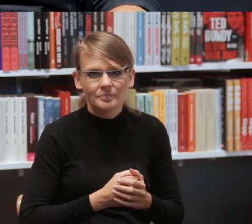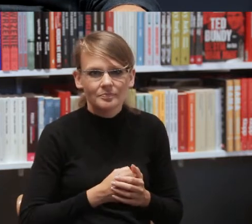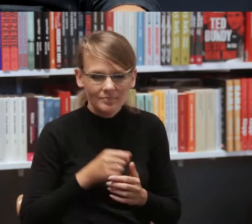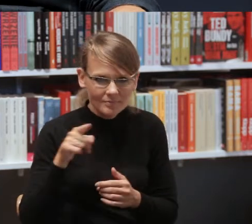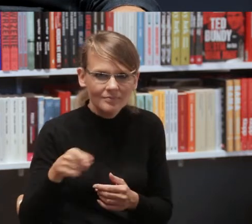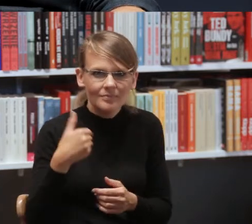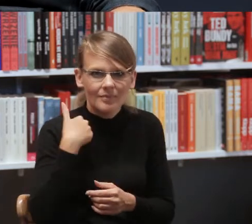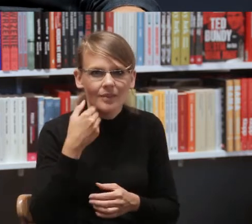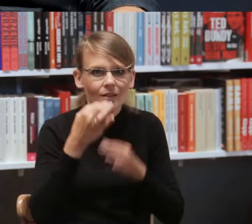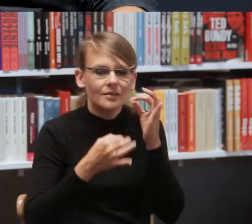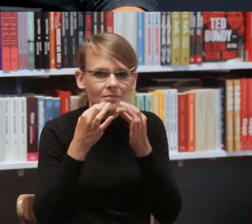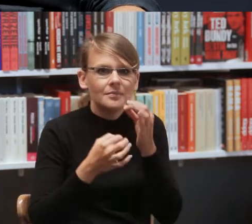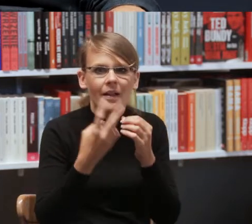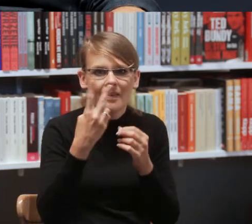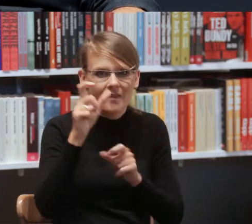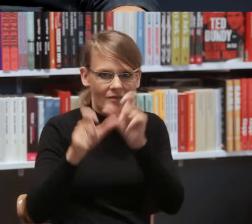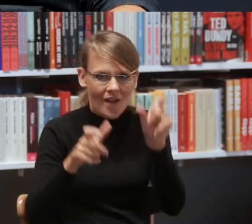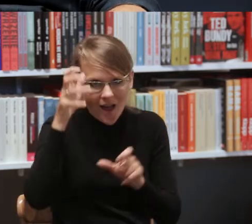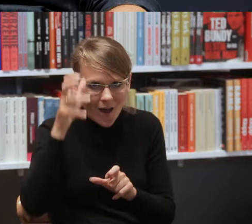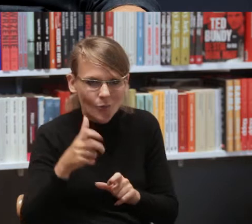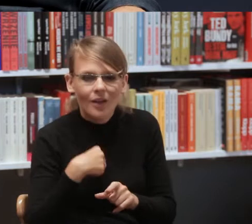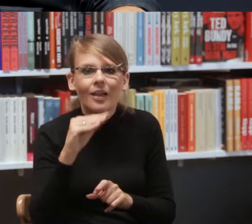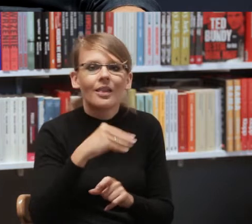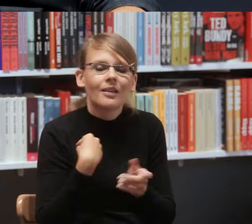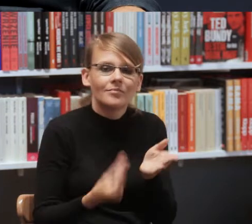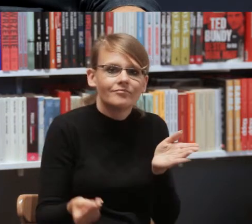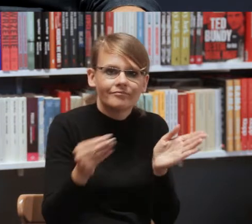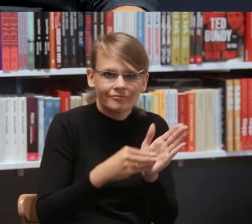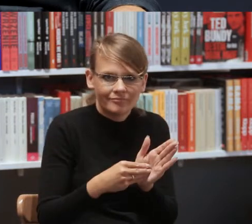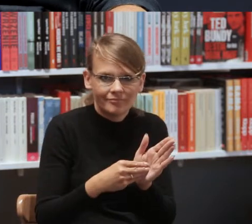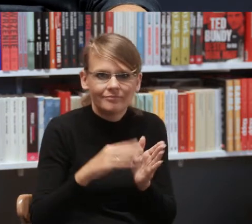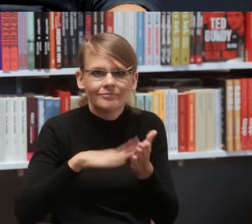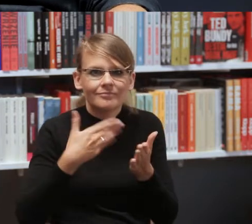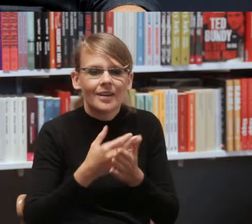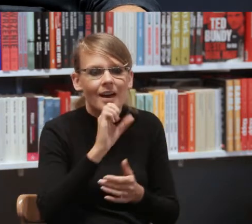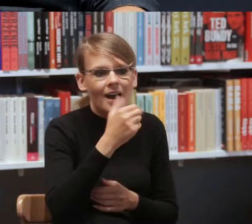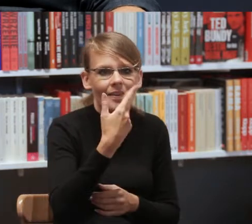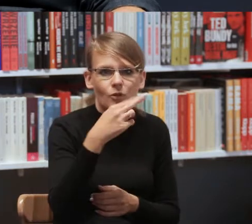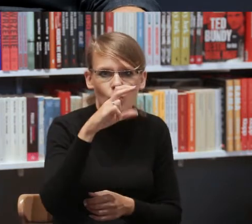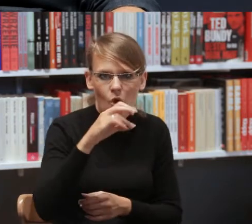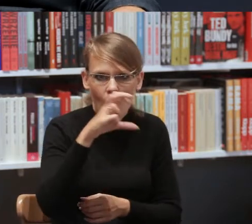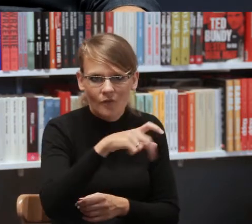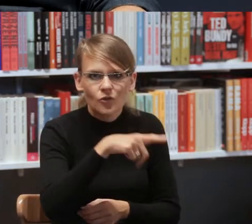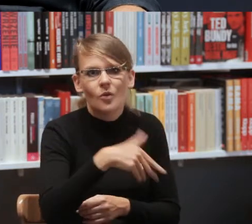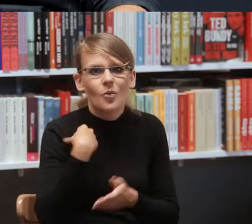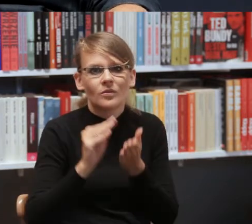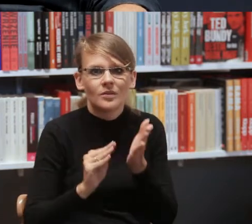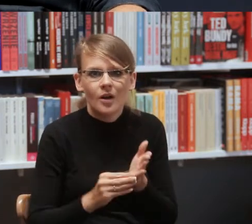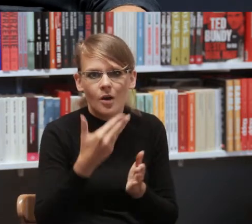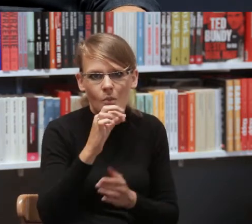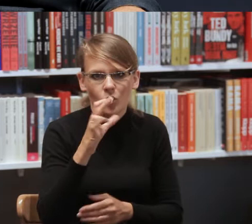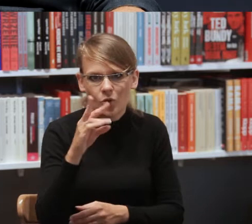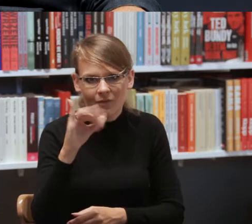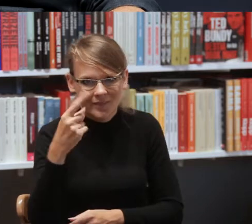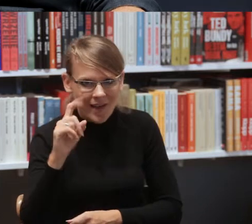o dwóch autorach. Mhm. Ja dodam do tego na przykład Andruchowicza, który napisał Moskowiadę i ona przedstawia,